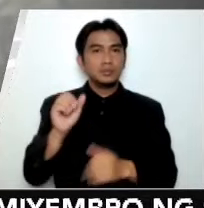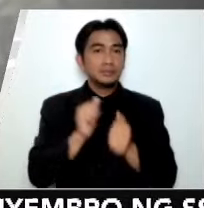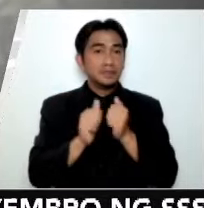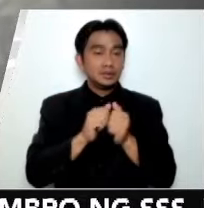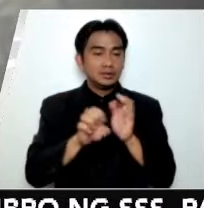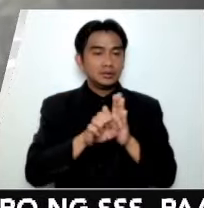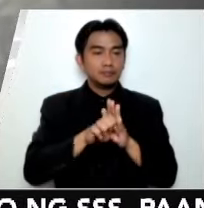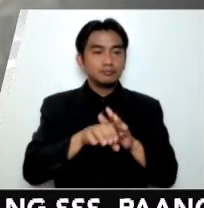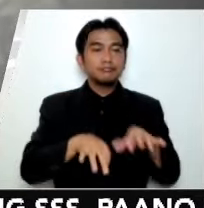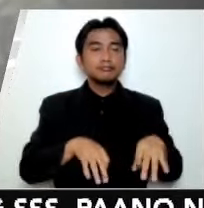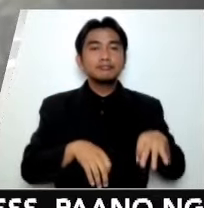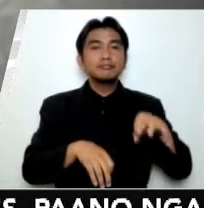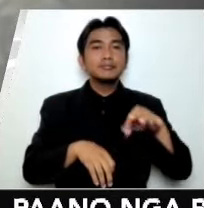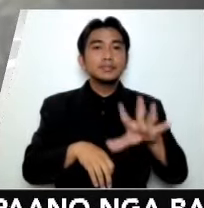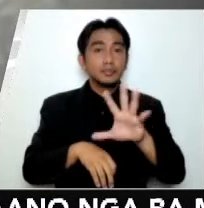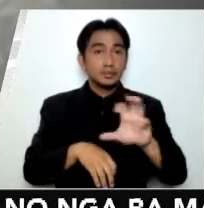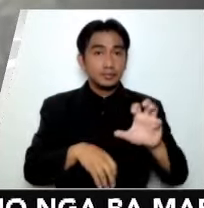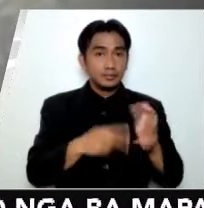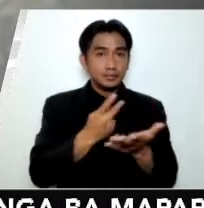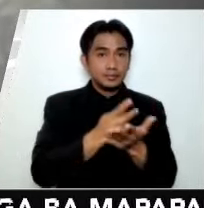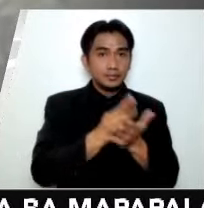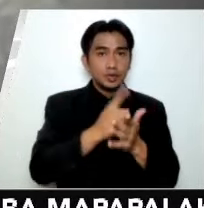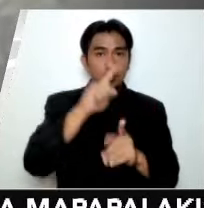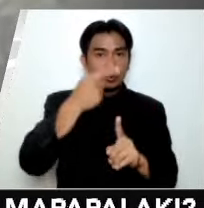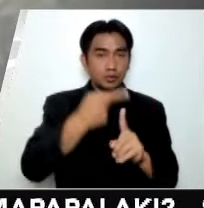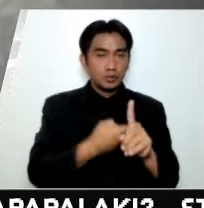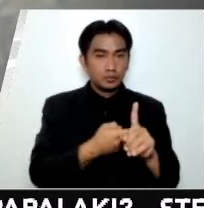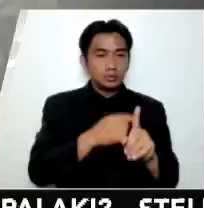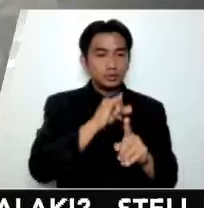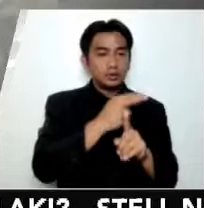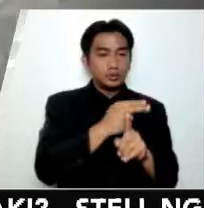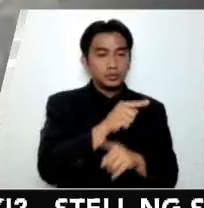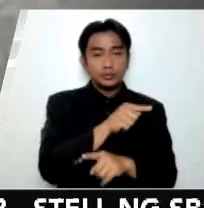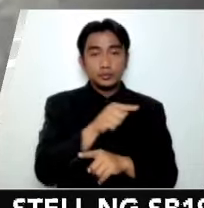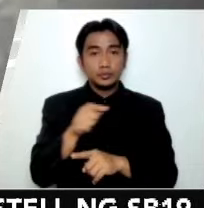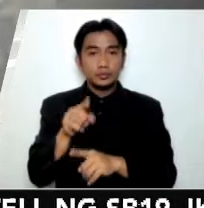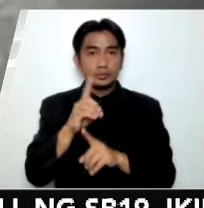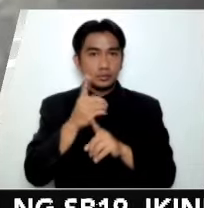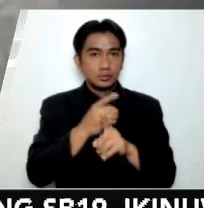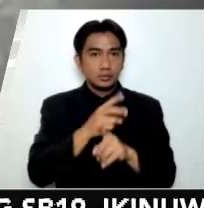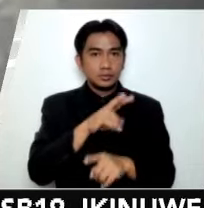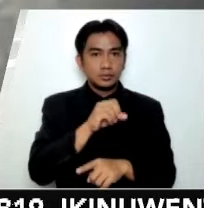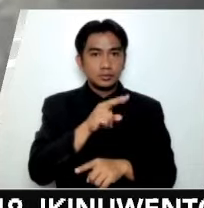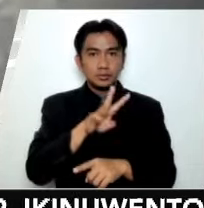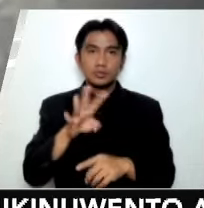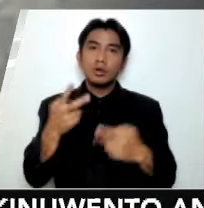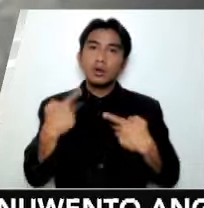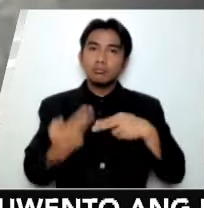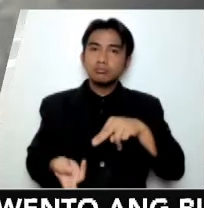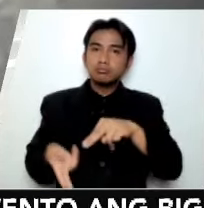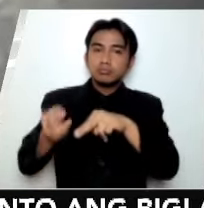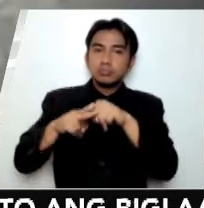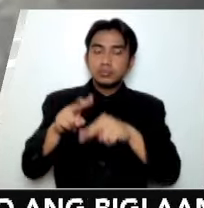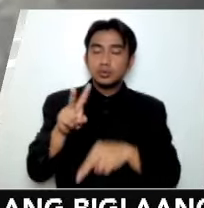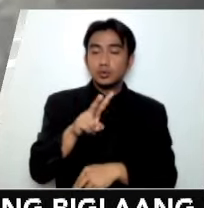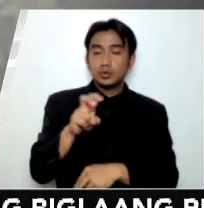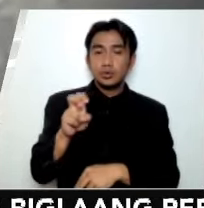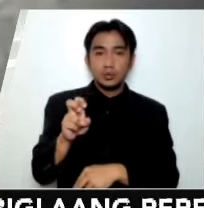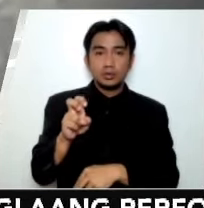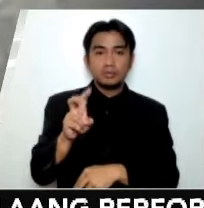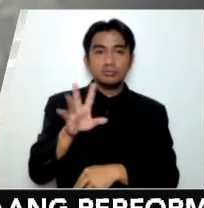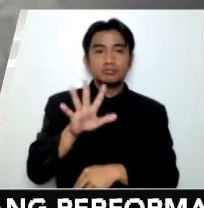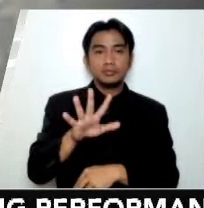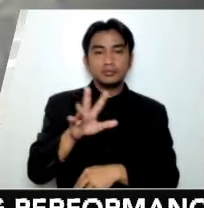minimum na Php500 kada buwan mula June Hanggang December 2024 lalago ang pera mo ng Php25 Ngayong